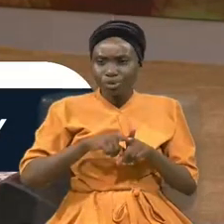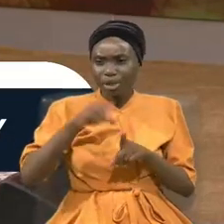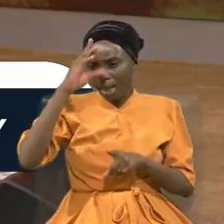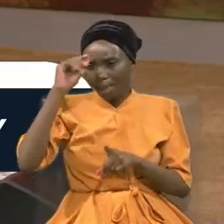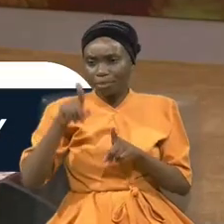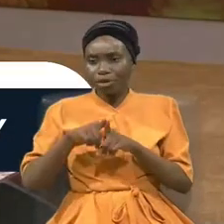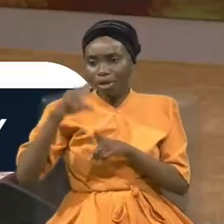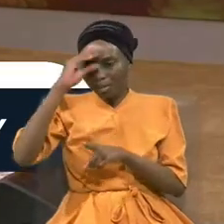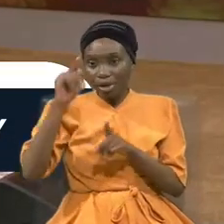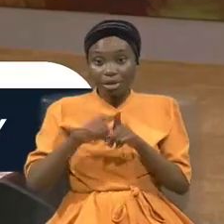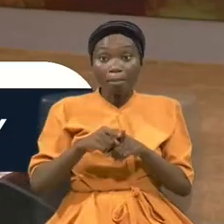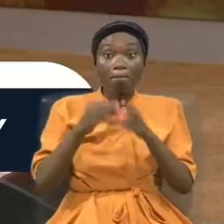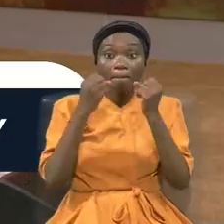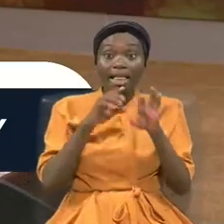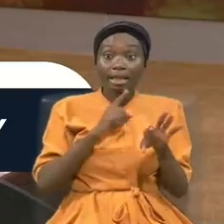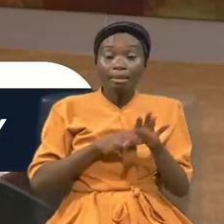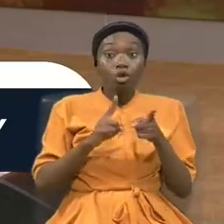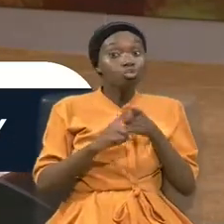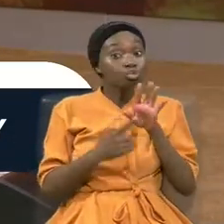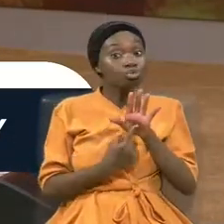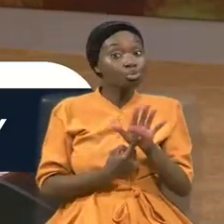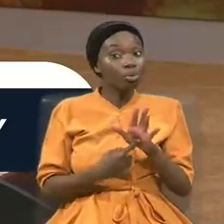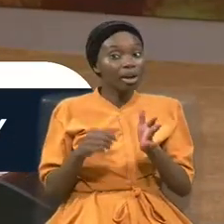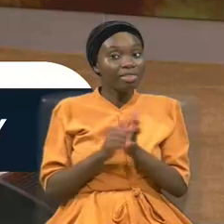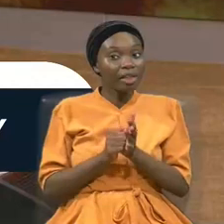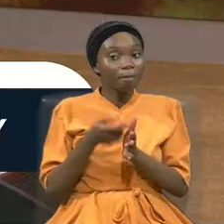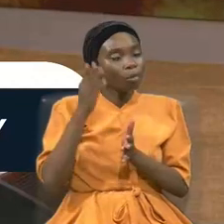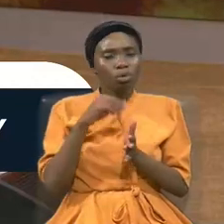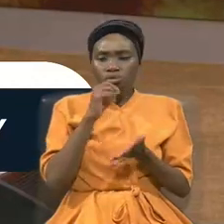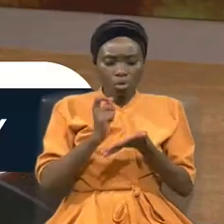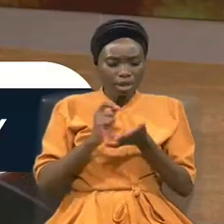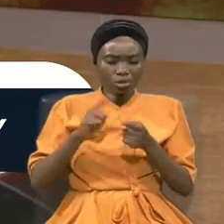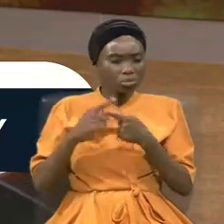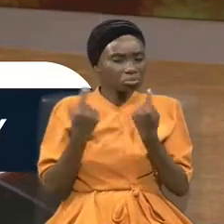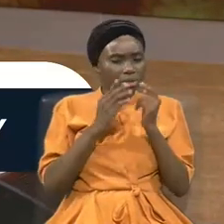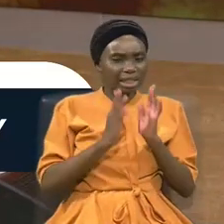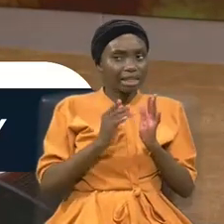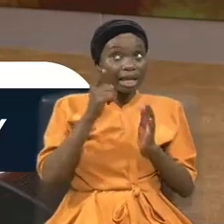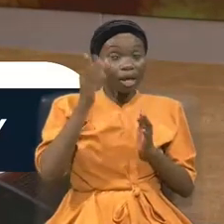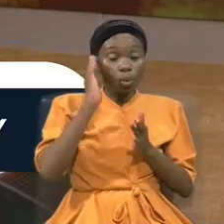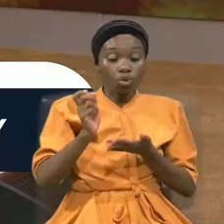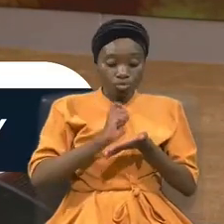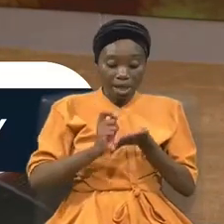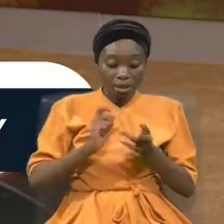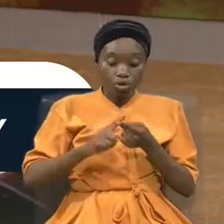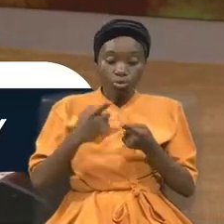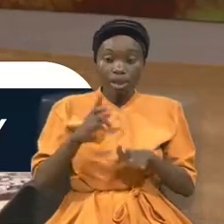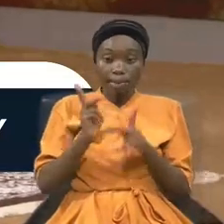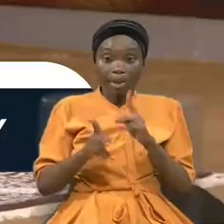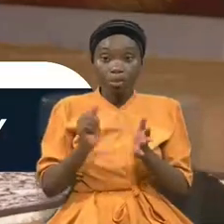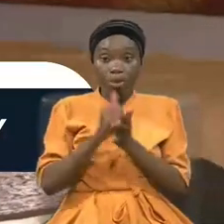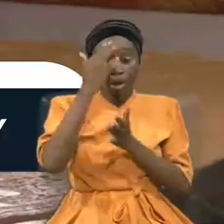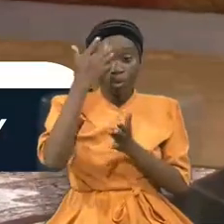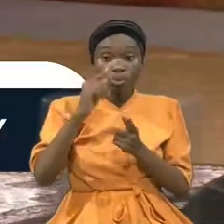appelait frère, beaucoup de fois, pour montrer qu'il n'écrivait pas aux pécheurs, il écrivait aux gens